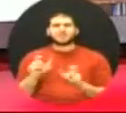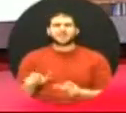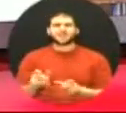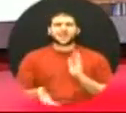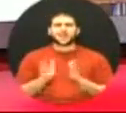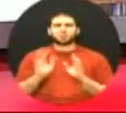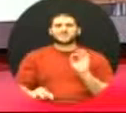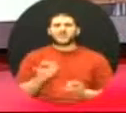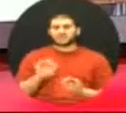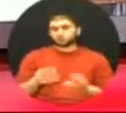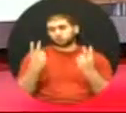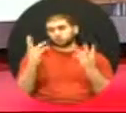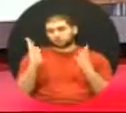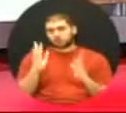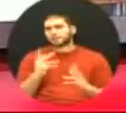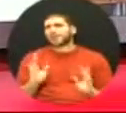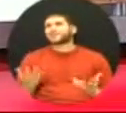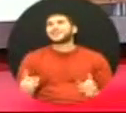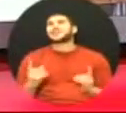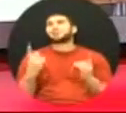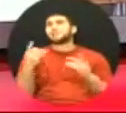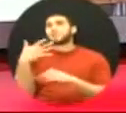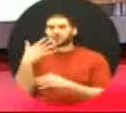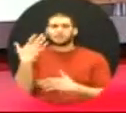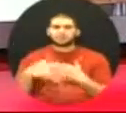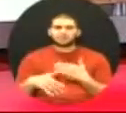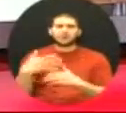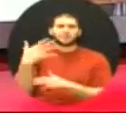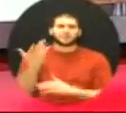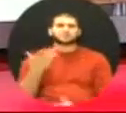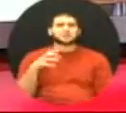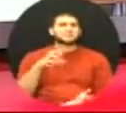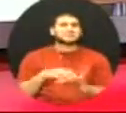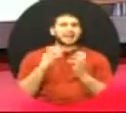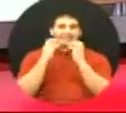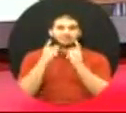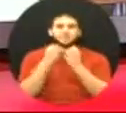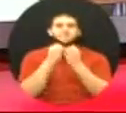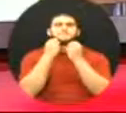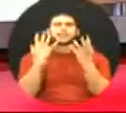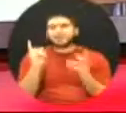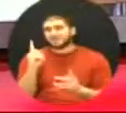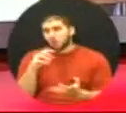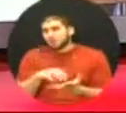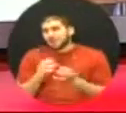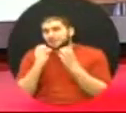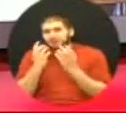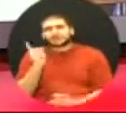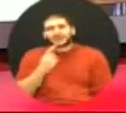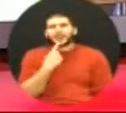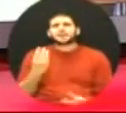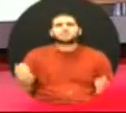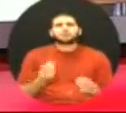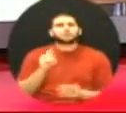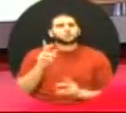קריטי בעיניי. ולמה אין אירוע ממלכתי? בסוף המדינה, תראי, מרכז רבין הוא מרכז מדהים. אבל הוא מרכז רבין. רגע, צריך להגיד משהו.